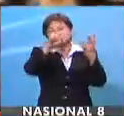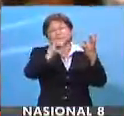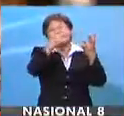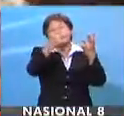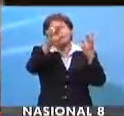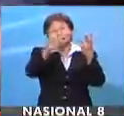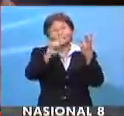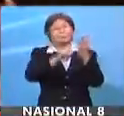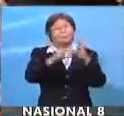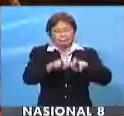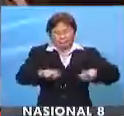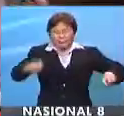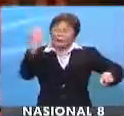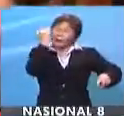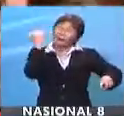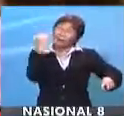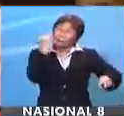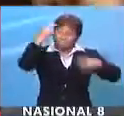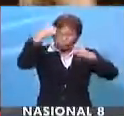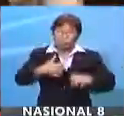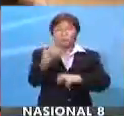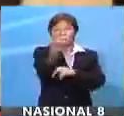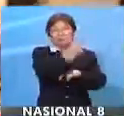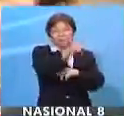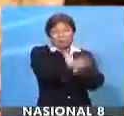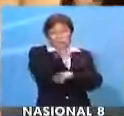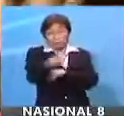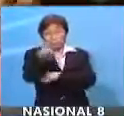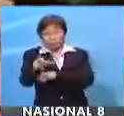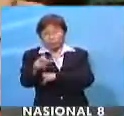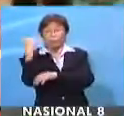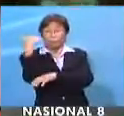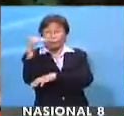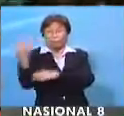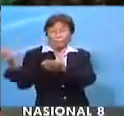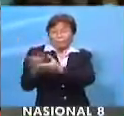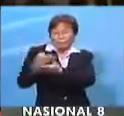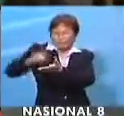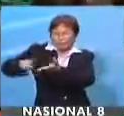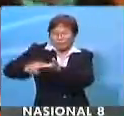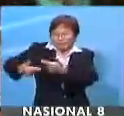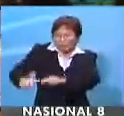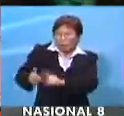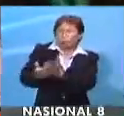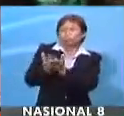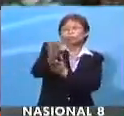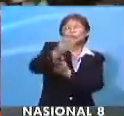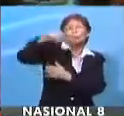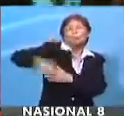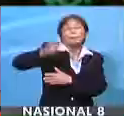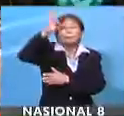Ibrahim panel Hakim memutuskan tiga transgender itu sepatutnya mfalkan semakan kebenaran terus ke mahkamah